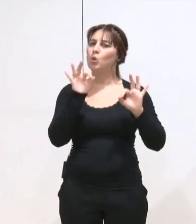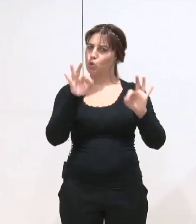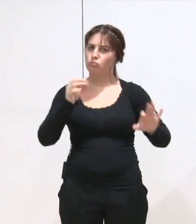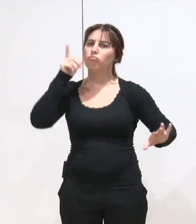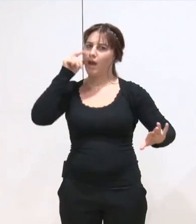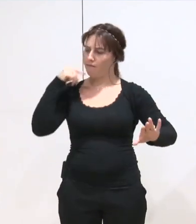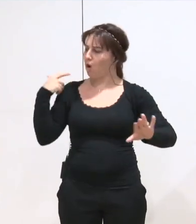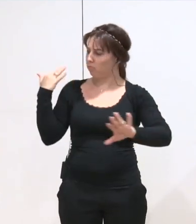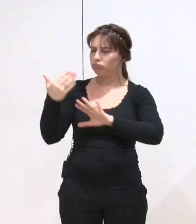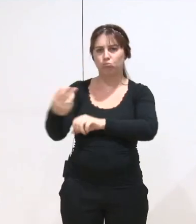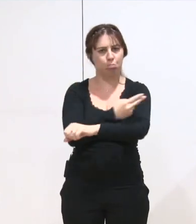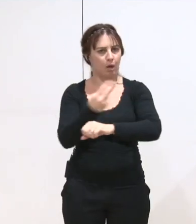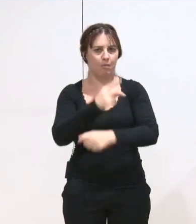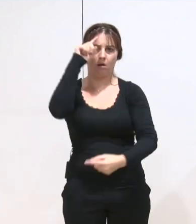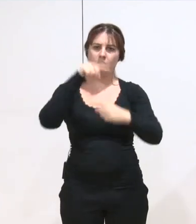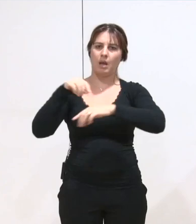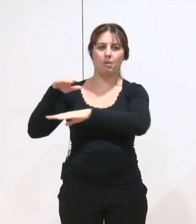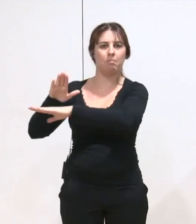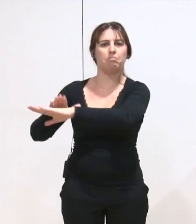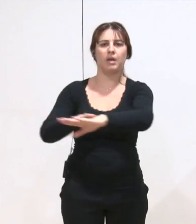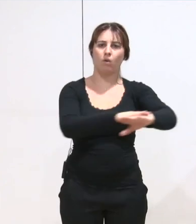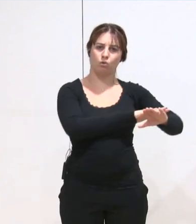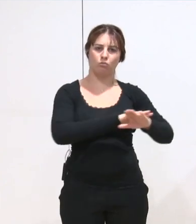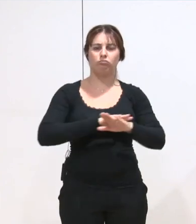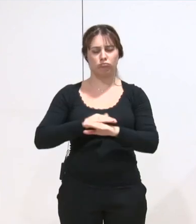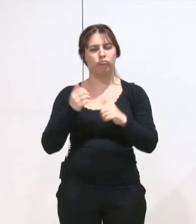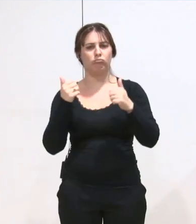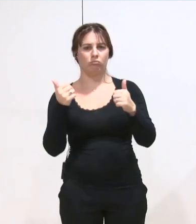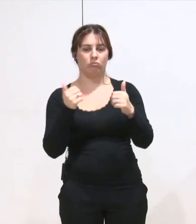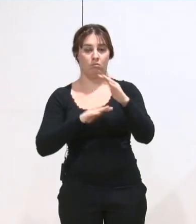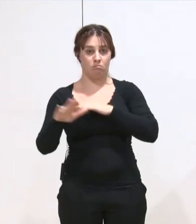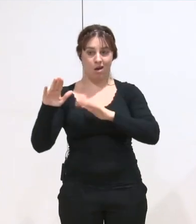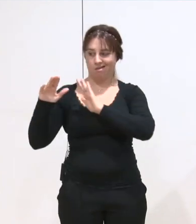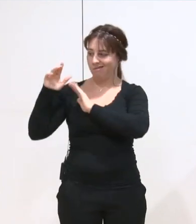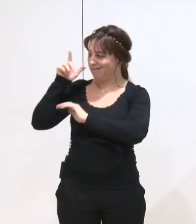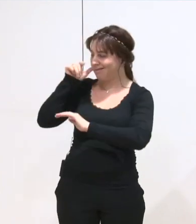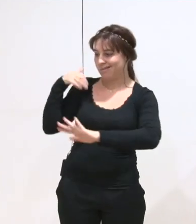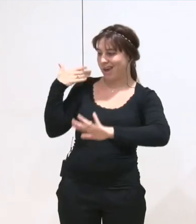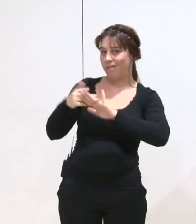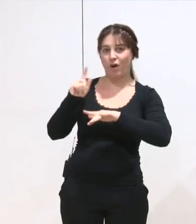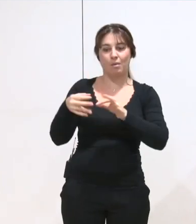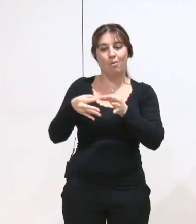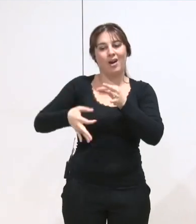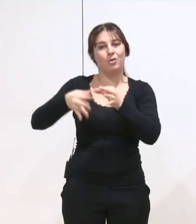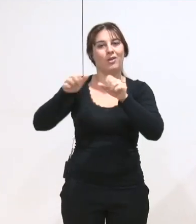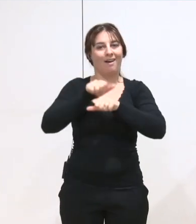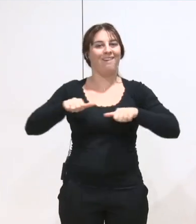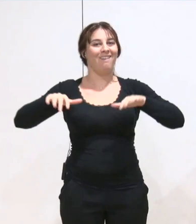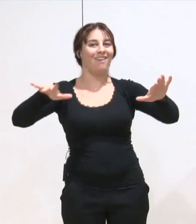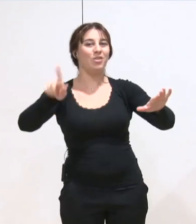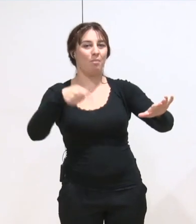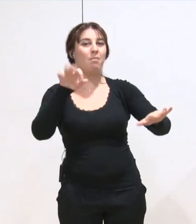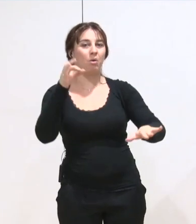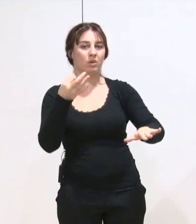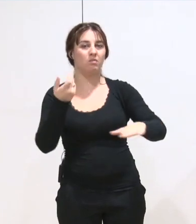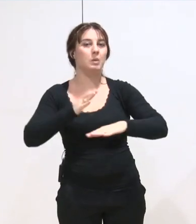dans la prévention. Ces efforts auraient dû avoir le temps de produire les effets escomptés.